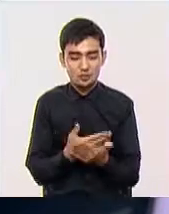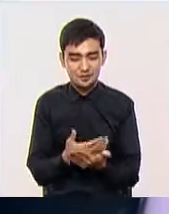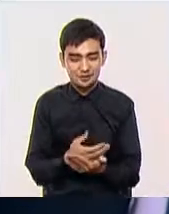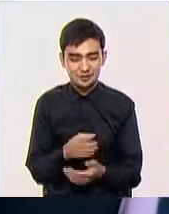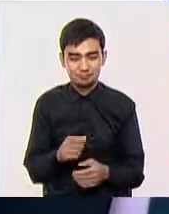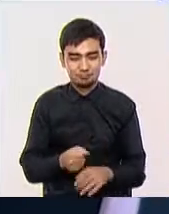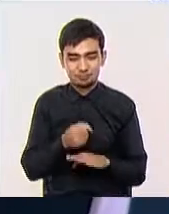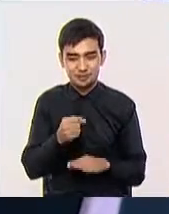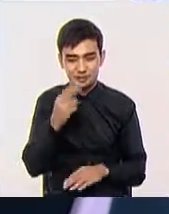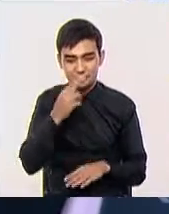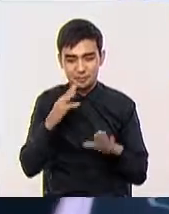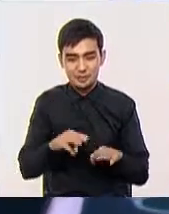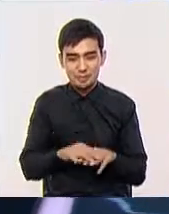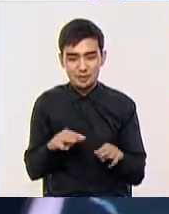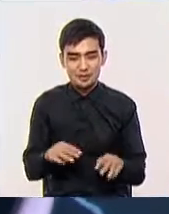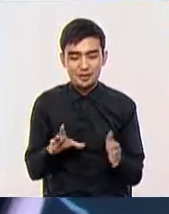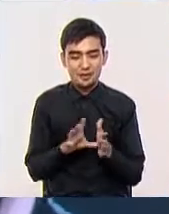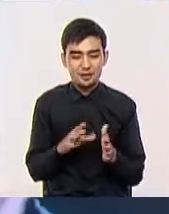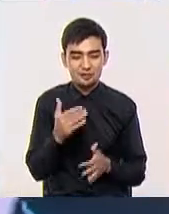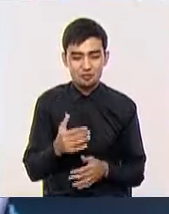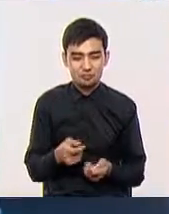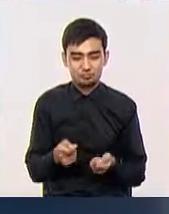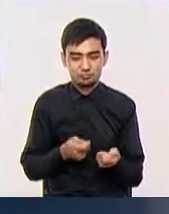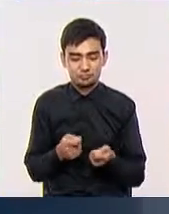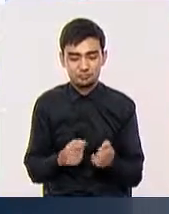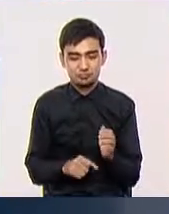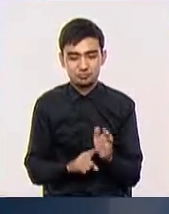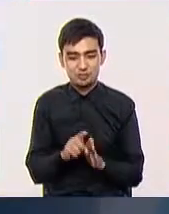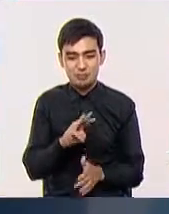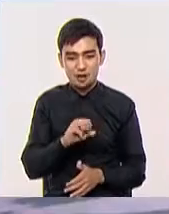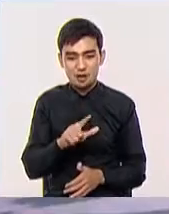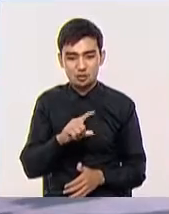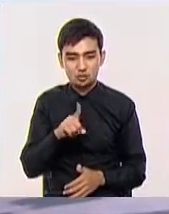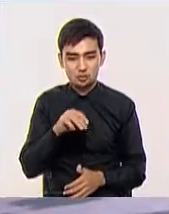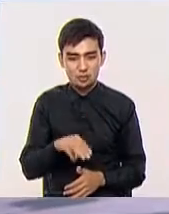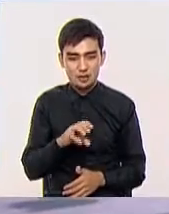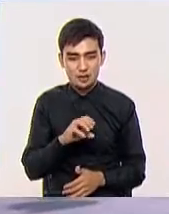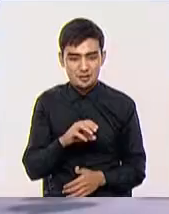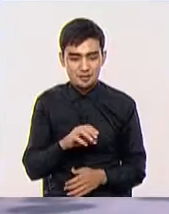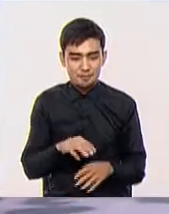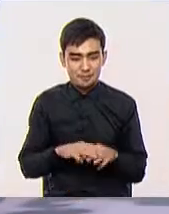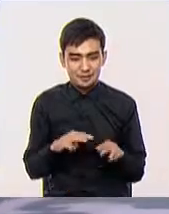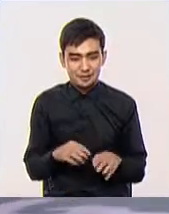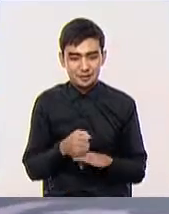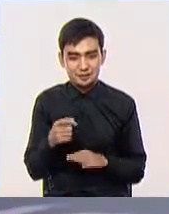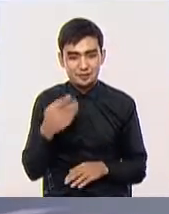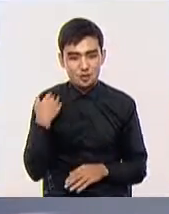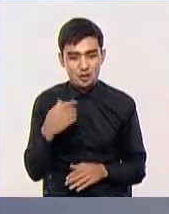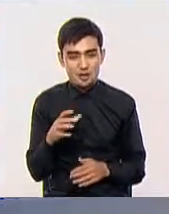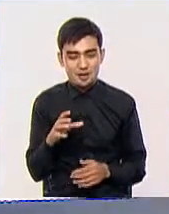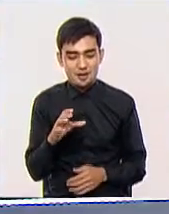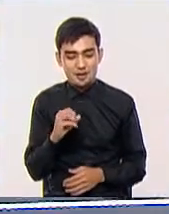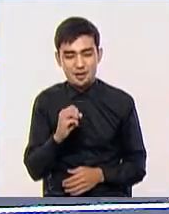назначением нурсултана министерства энергетики возглавил magnum мирза галеев то этого он занимал должность министра экологии